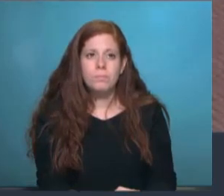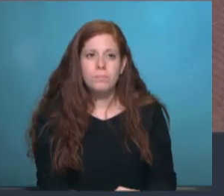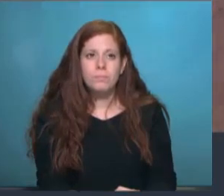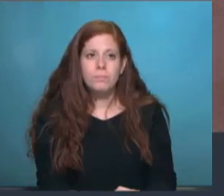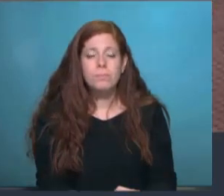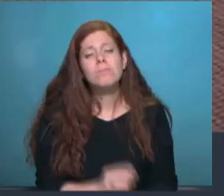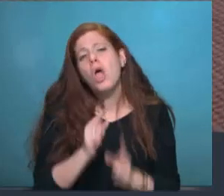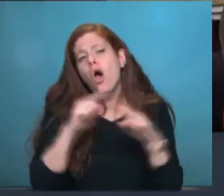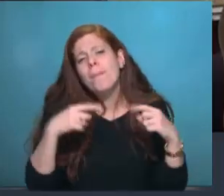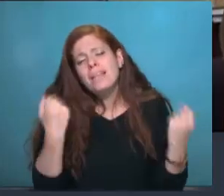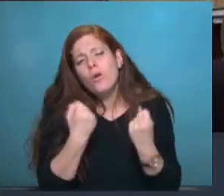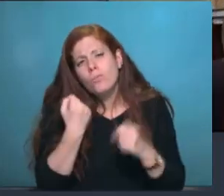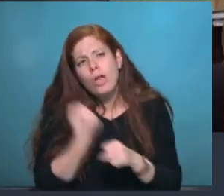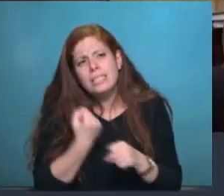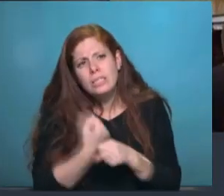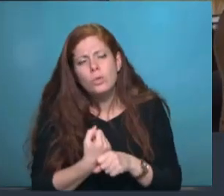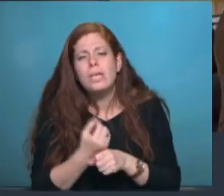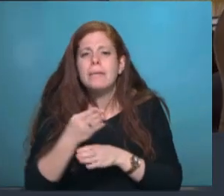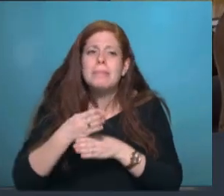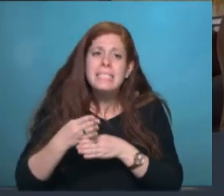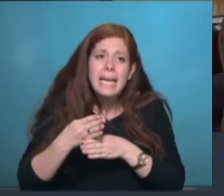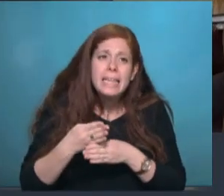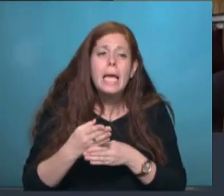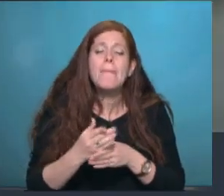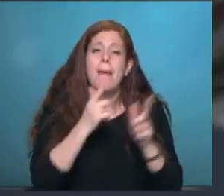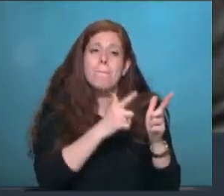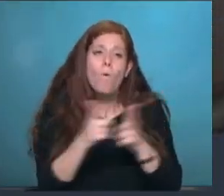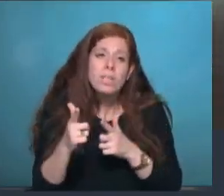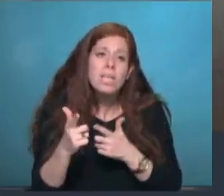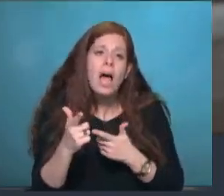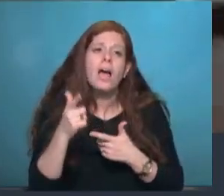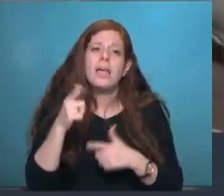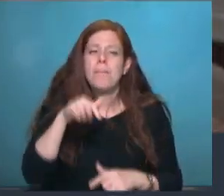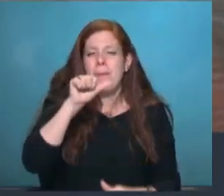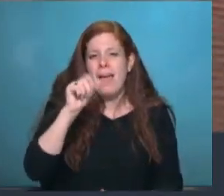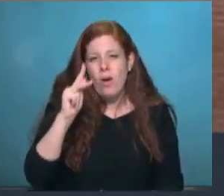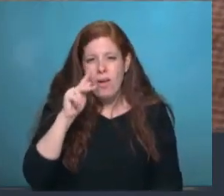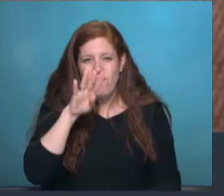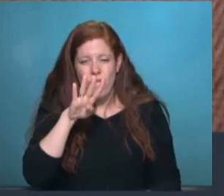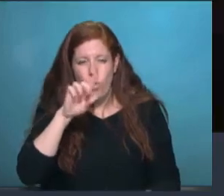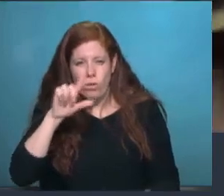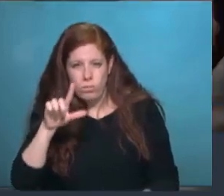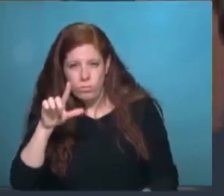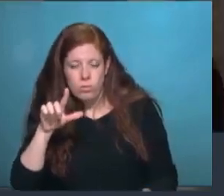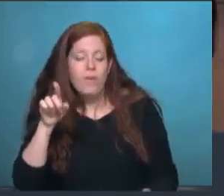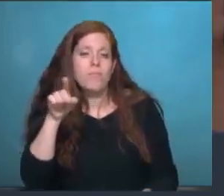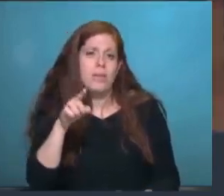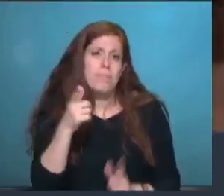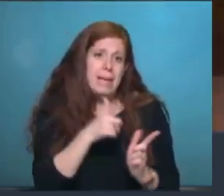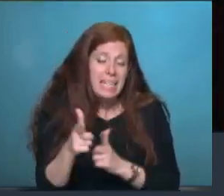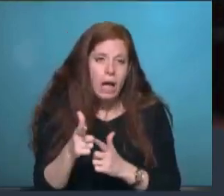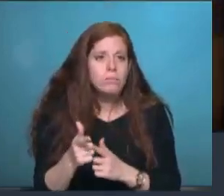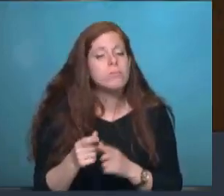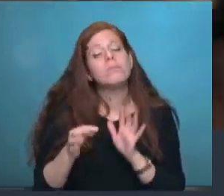זה כל מיני תרגולים שעשינו, עם סכינים, עם רובי סער, עם AK-47 קלצ'ניקוב, עם אקדח. בעבור